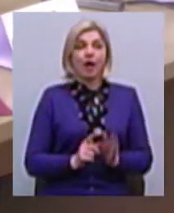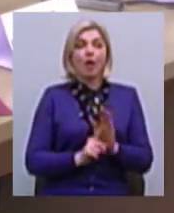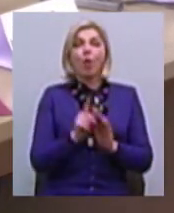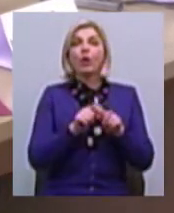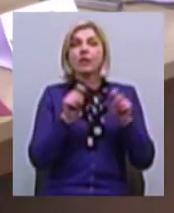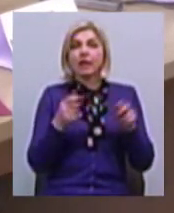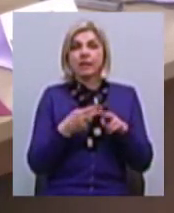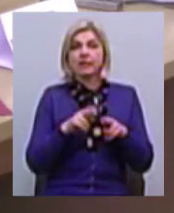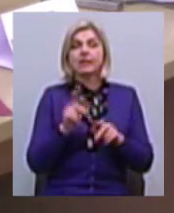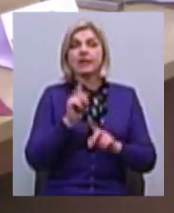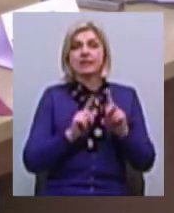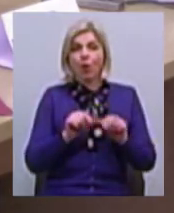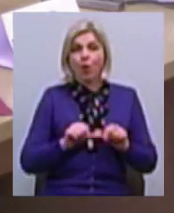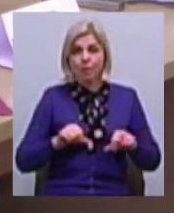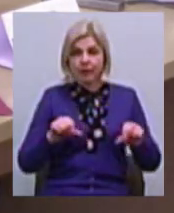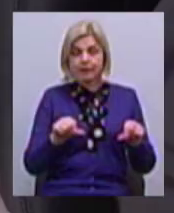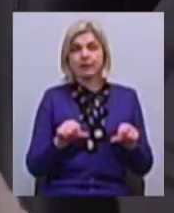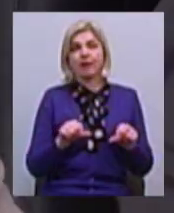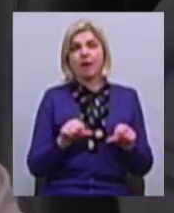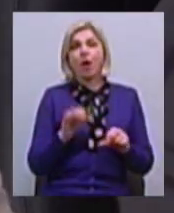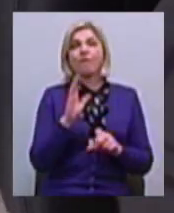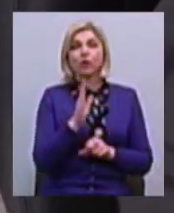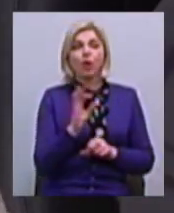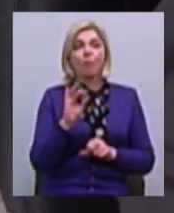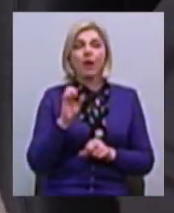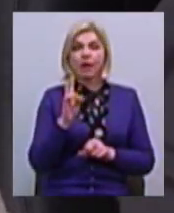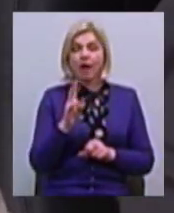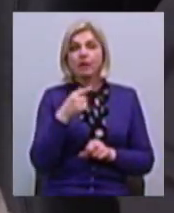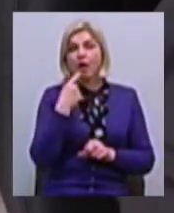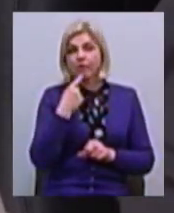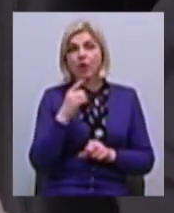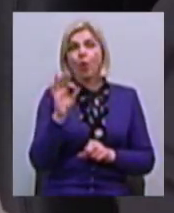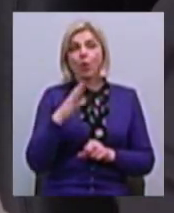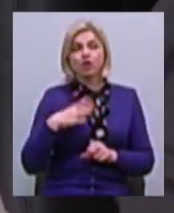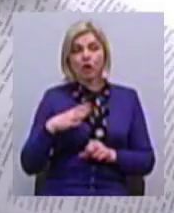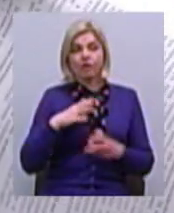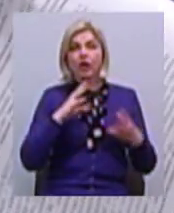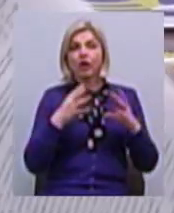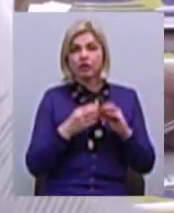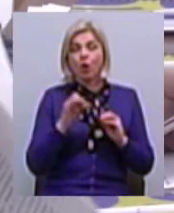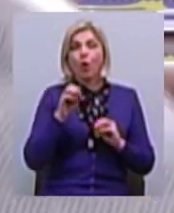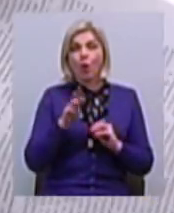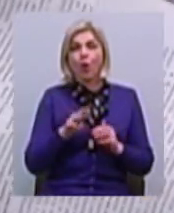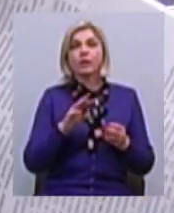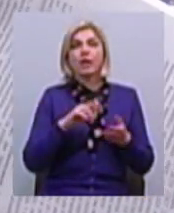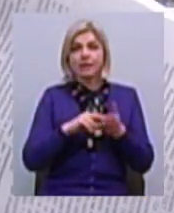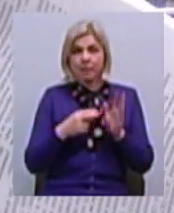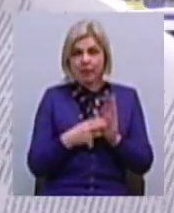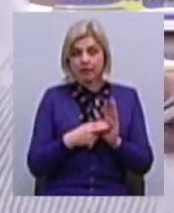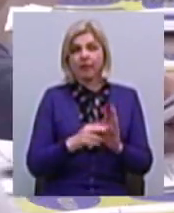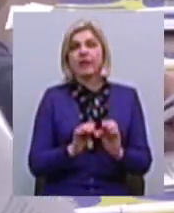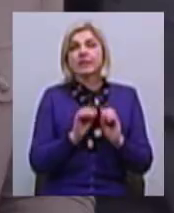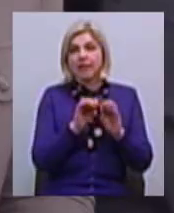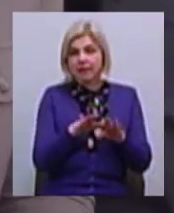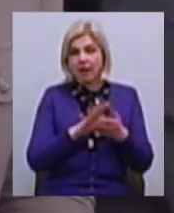засідання комісії, міністр інфраструктури України Володимир Омелян назвав очікувані результати від запланованого надання у концесію миколаївського